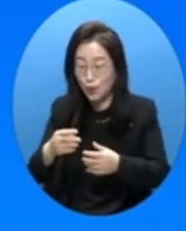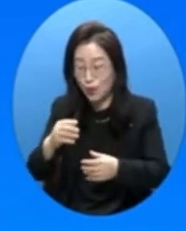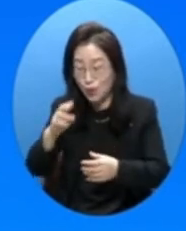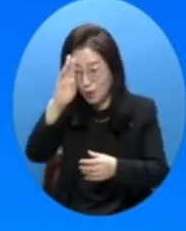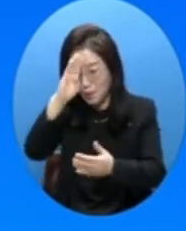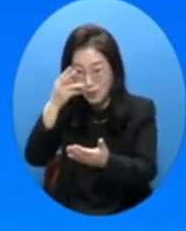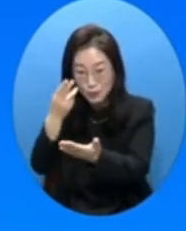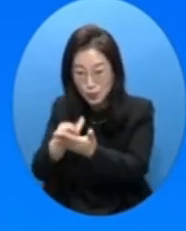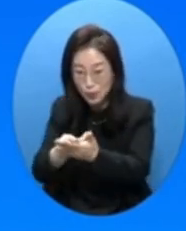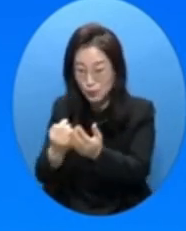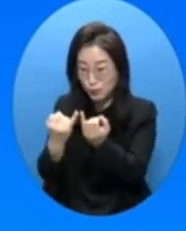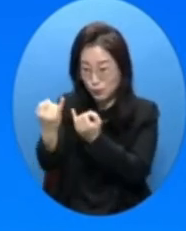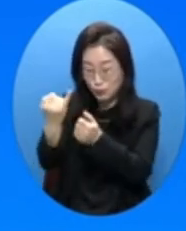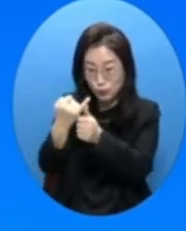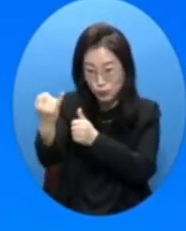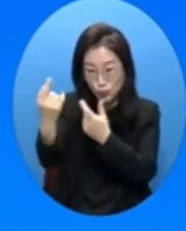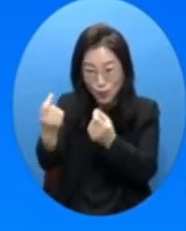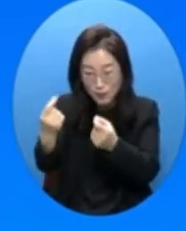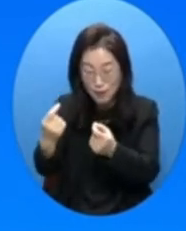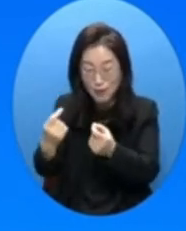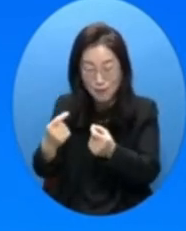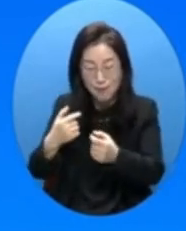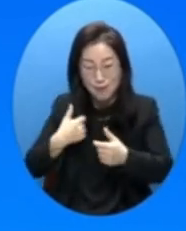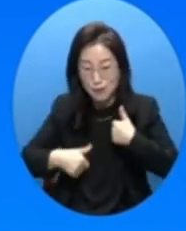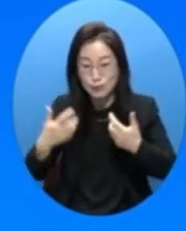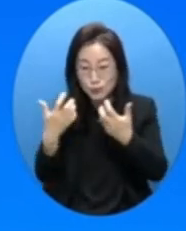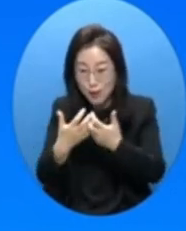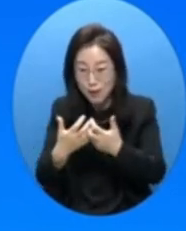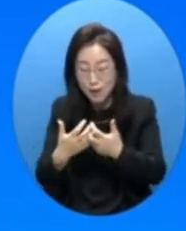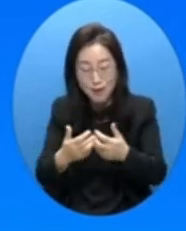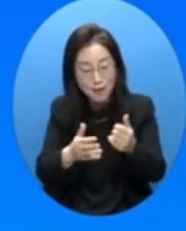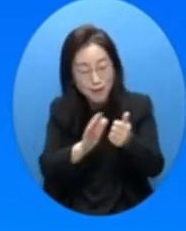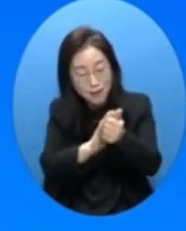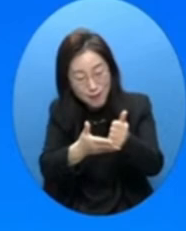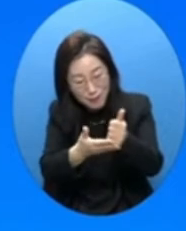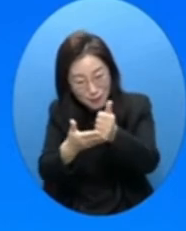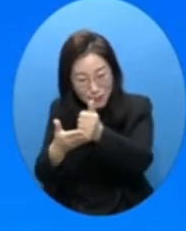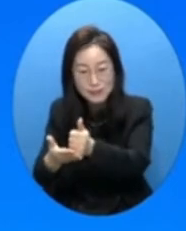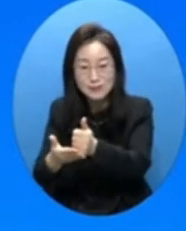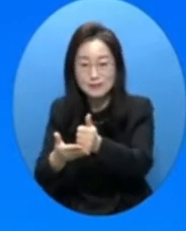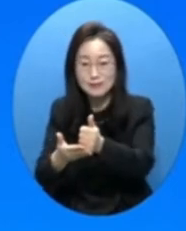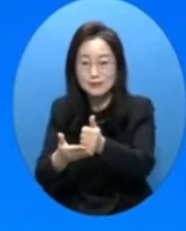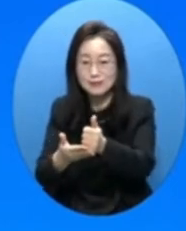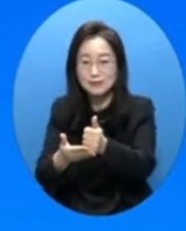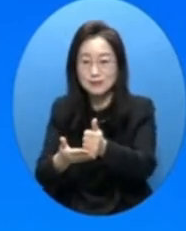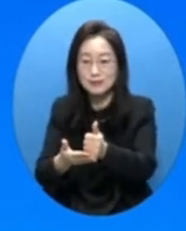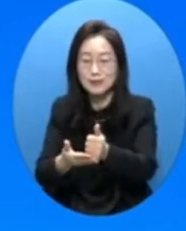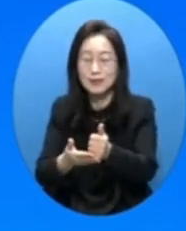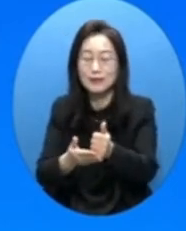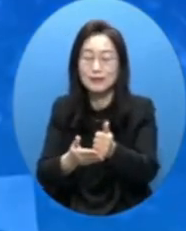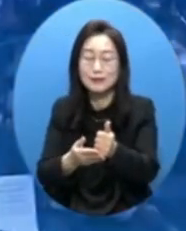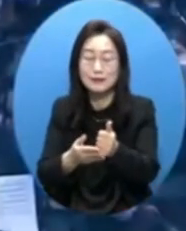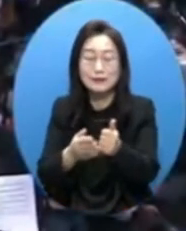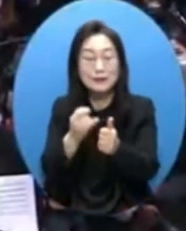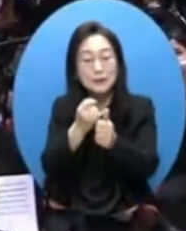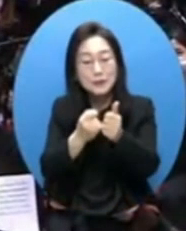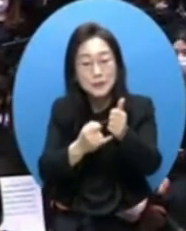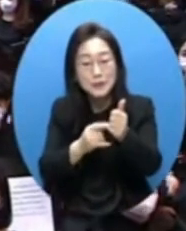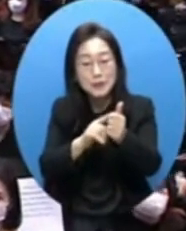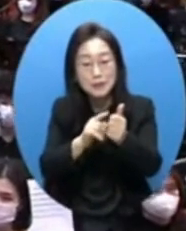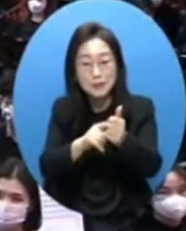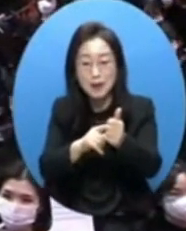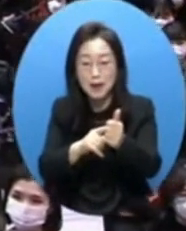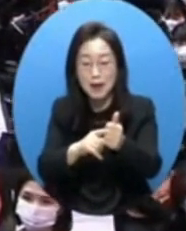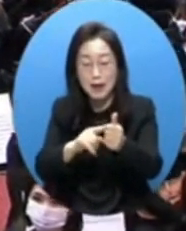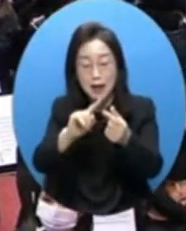자기 부인도 기쁨이 충만해서 자기를 맞이해주면서 남편에게 쪽지를